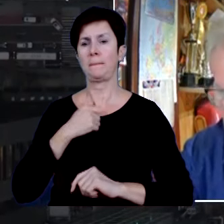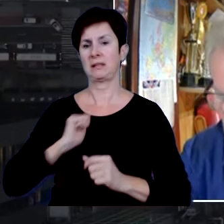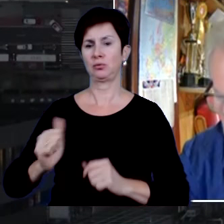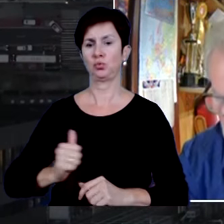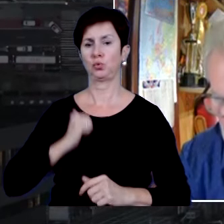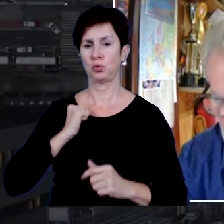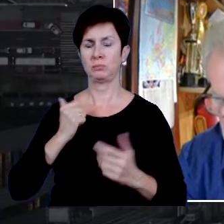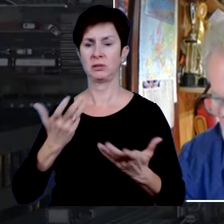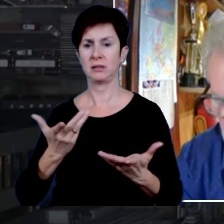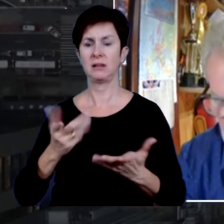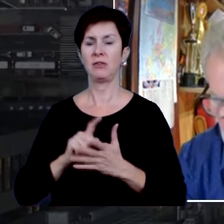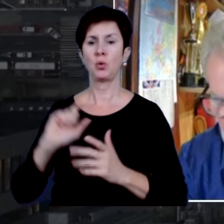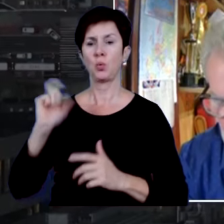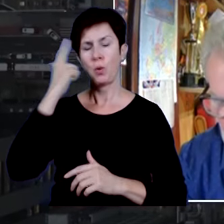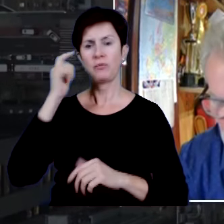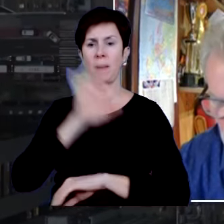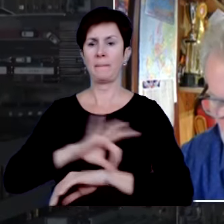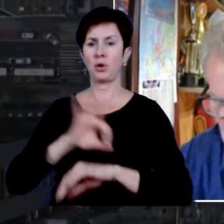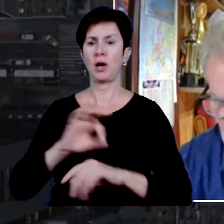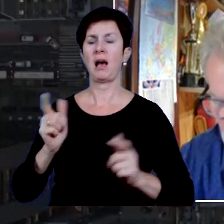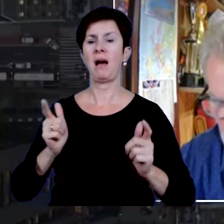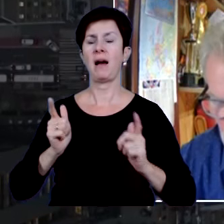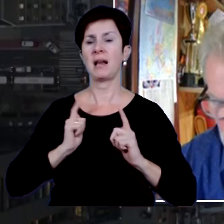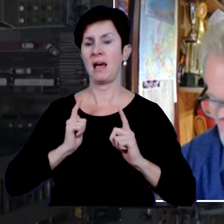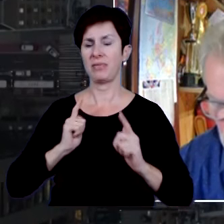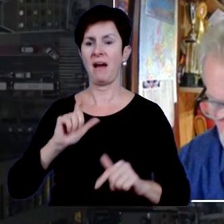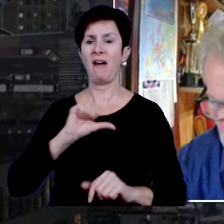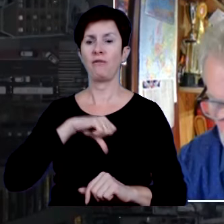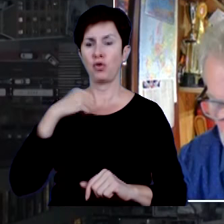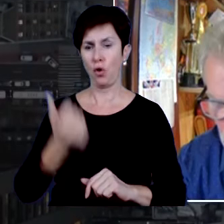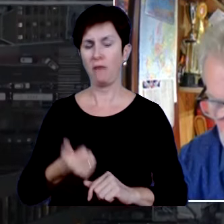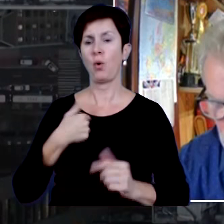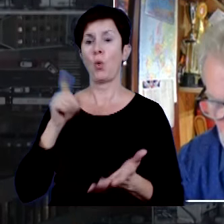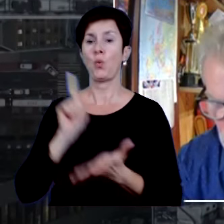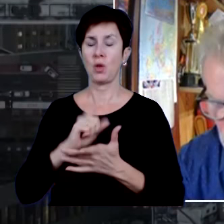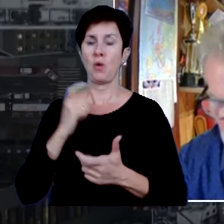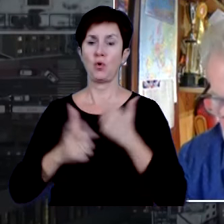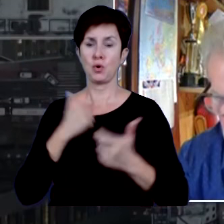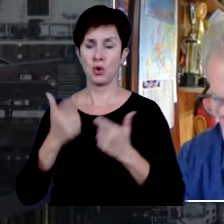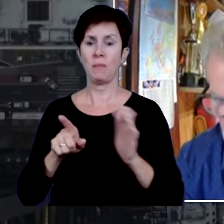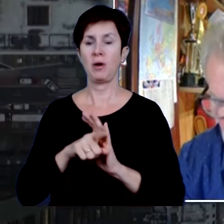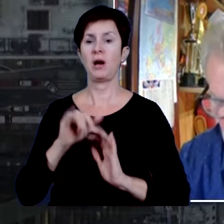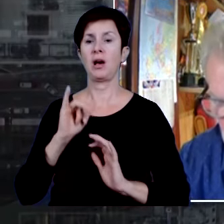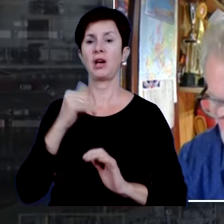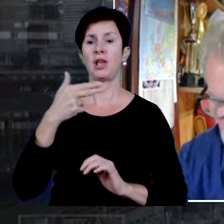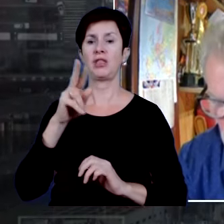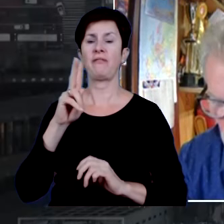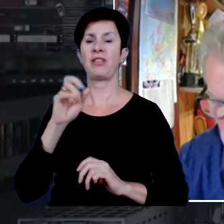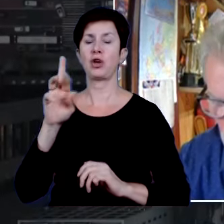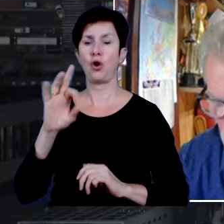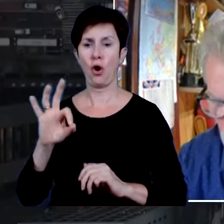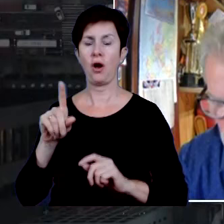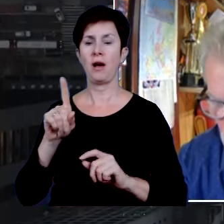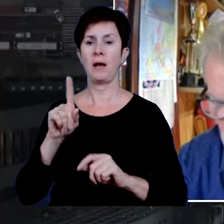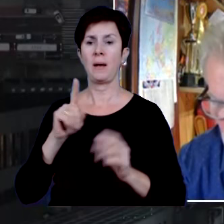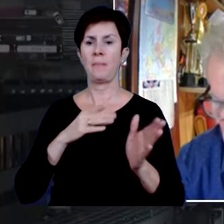nasz flagowy projekt, czyli renta wdowia, to jest także to, co udało nam się zrobić. O in vitro, o posunięciu kwestii